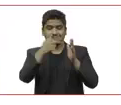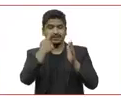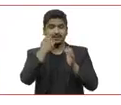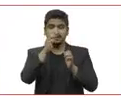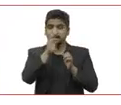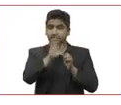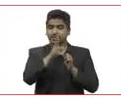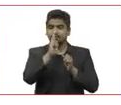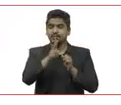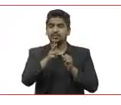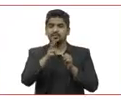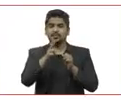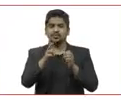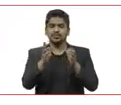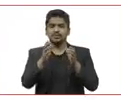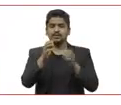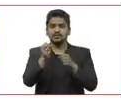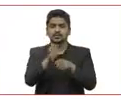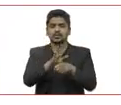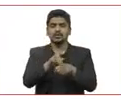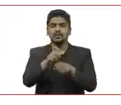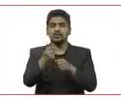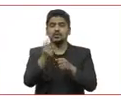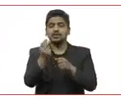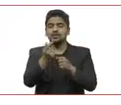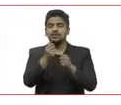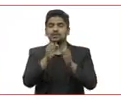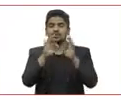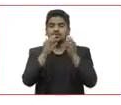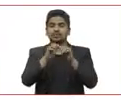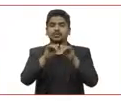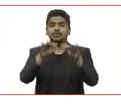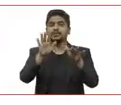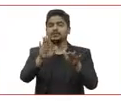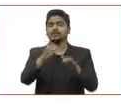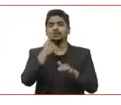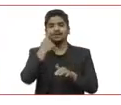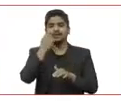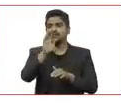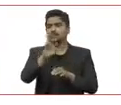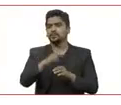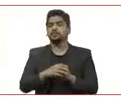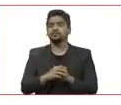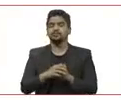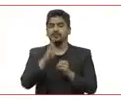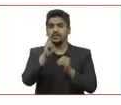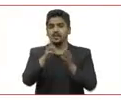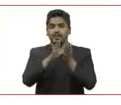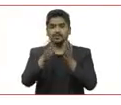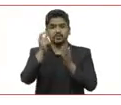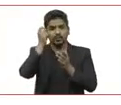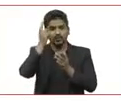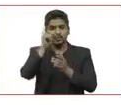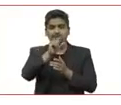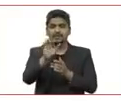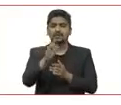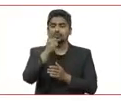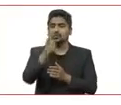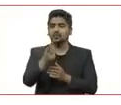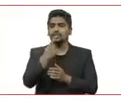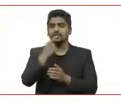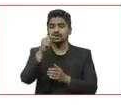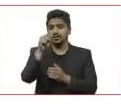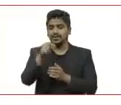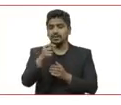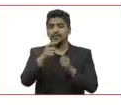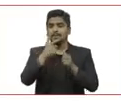यसले यो प्रजाति कति चाँडै विश्वभर फैलिरहेको छ भन्ने कुरा देखाउँछ। र यसबाट हामीले बुझ्नुपर्ने कुरा के हो भने